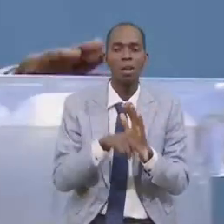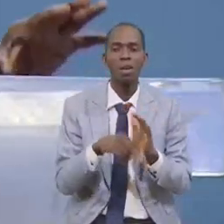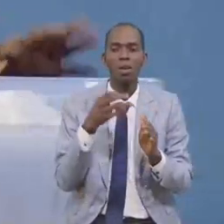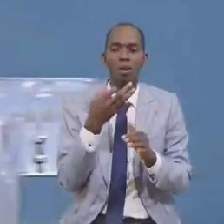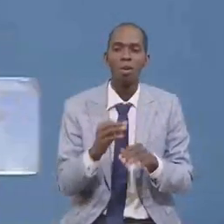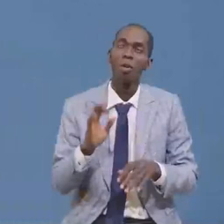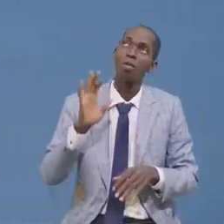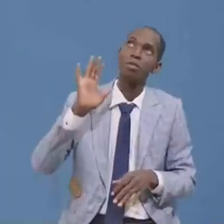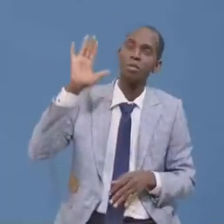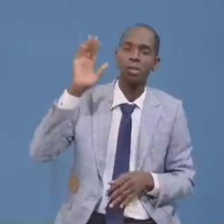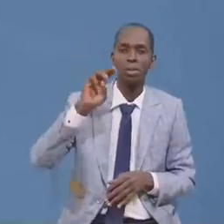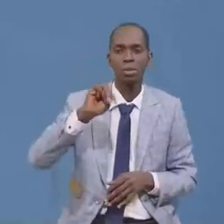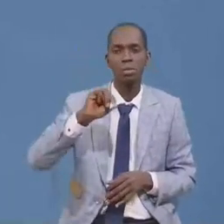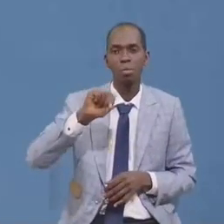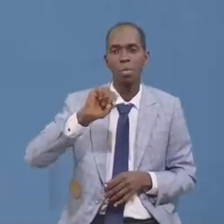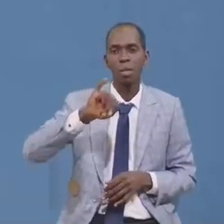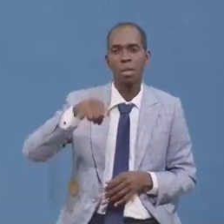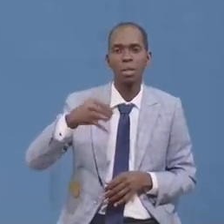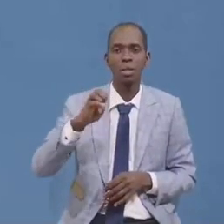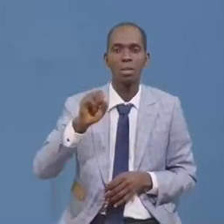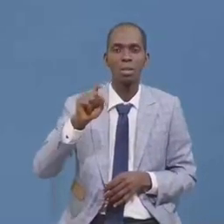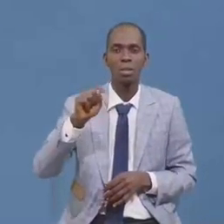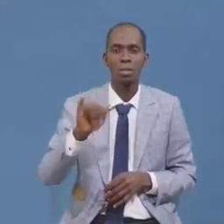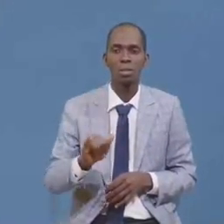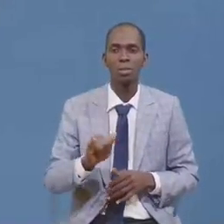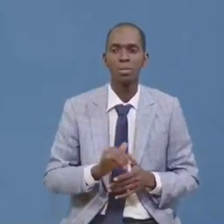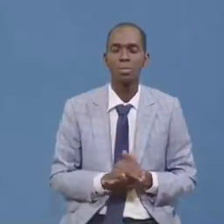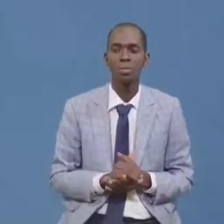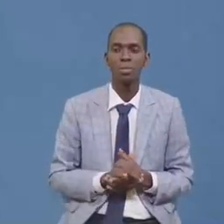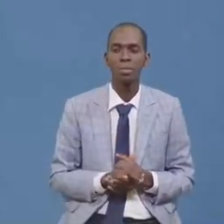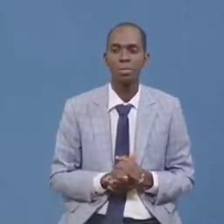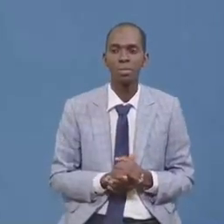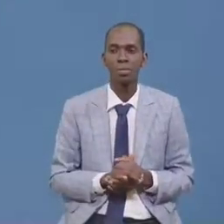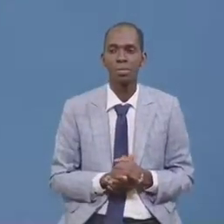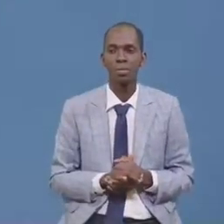Et ensuite, nous allons voir la sainteté de Sa Majesté.